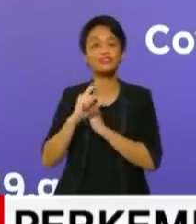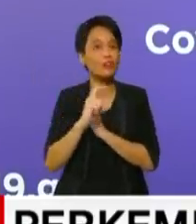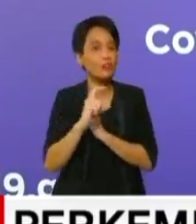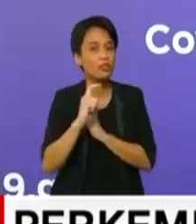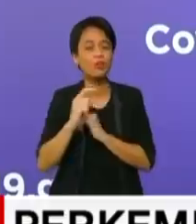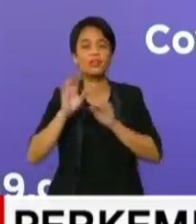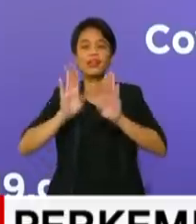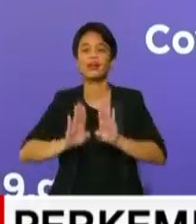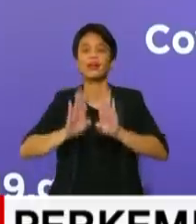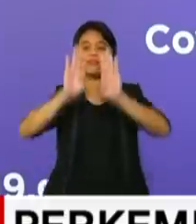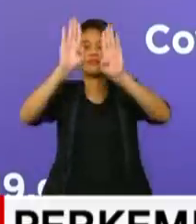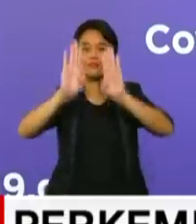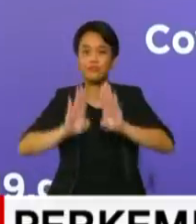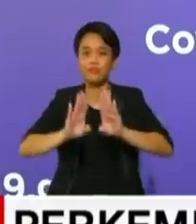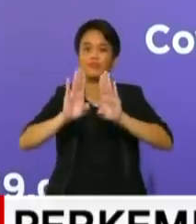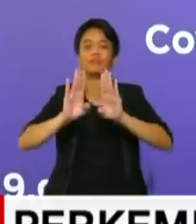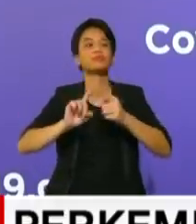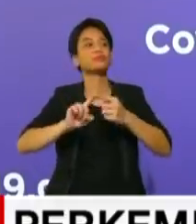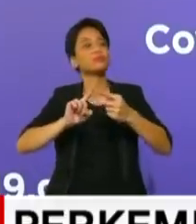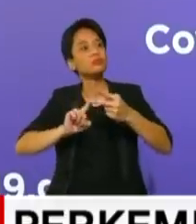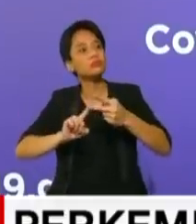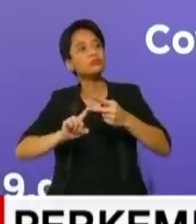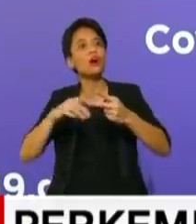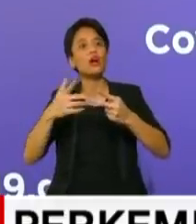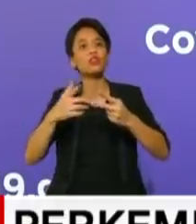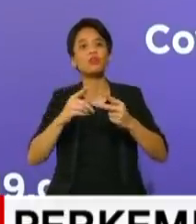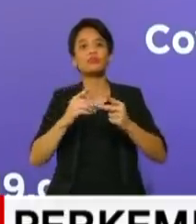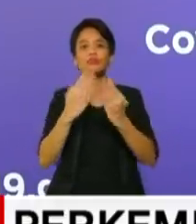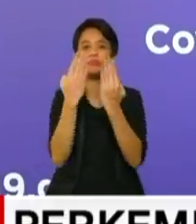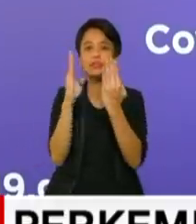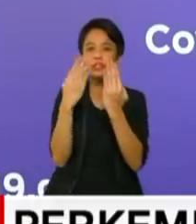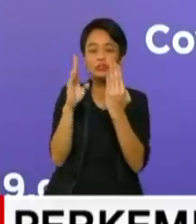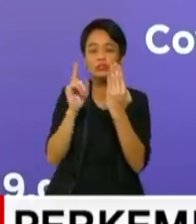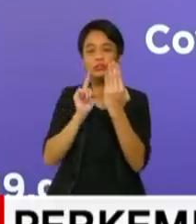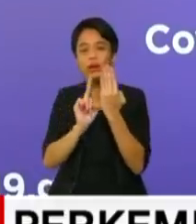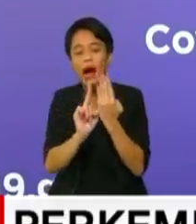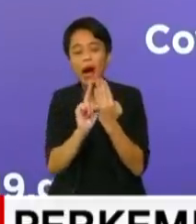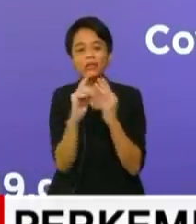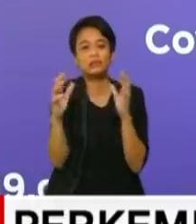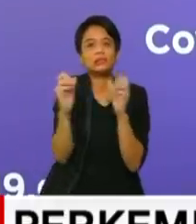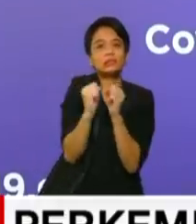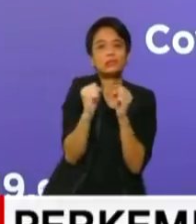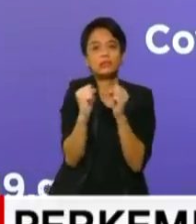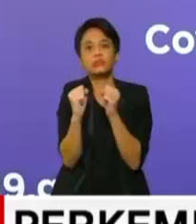di lift, saat kita berada memasuki suatu pintu. Oleh karena itu